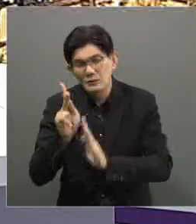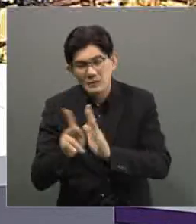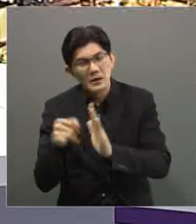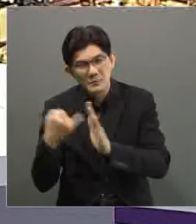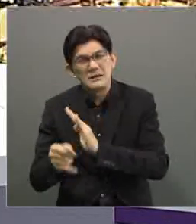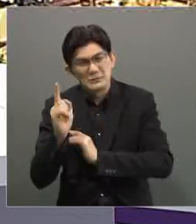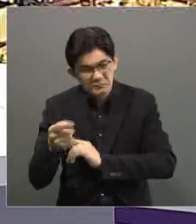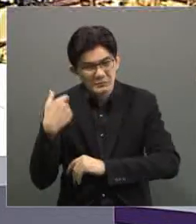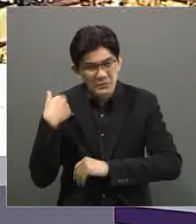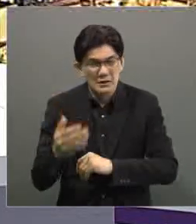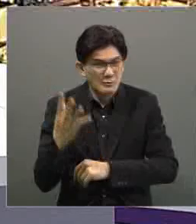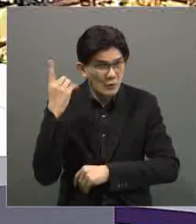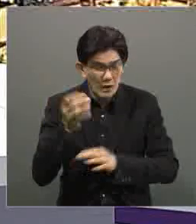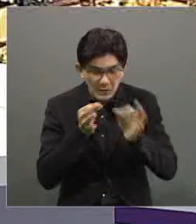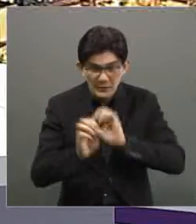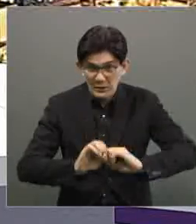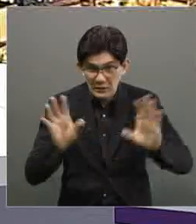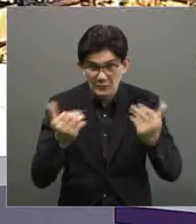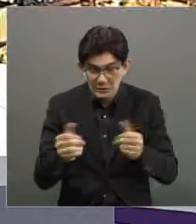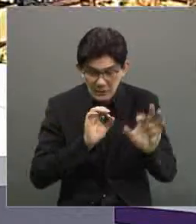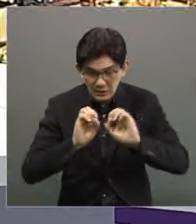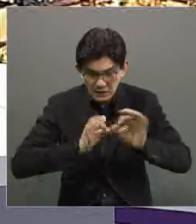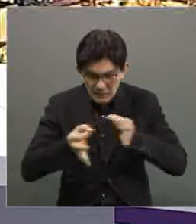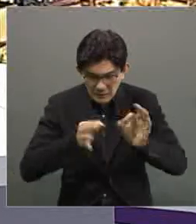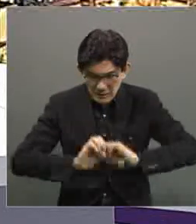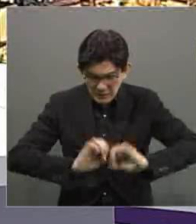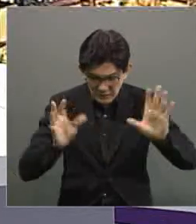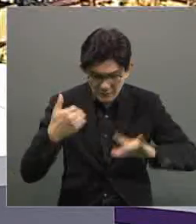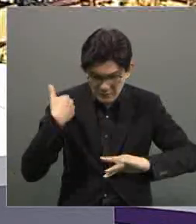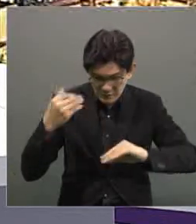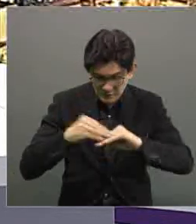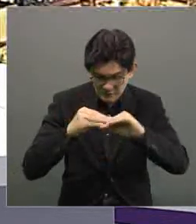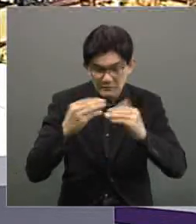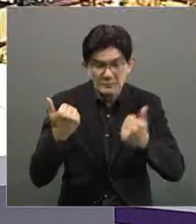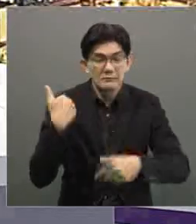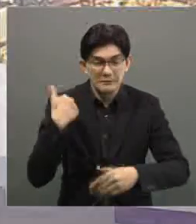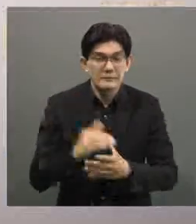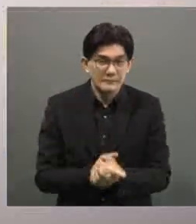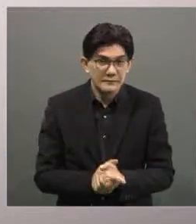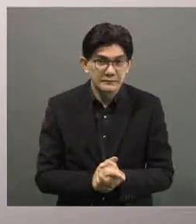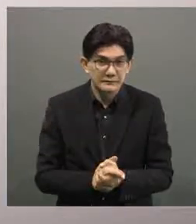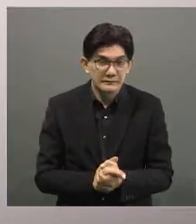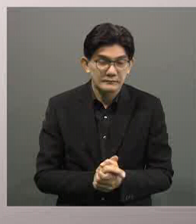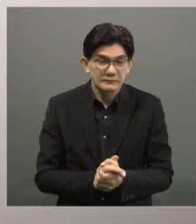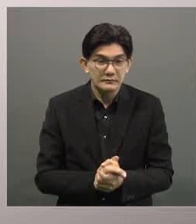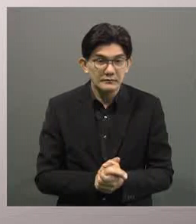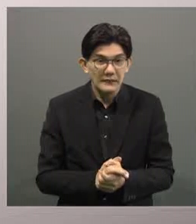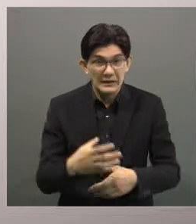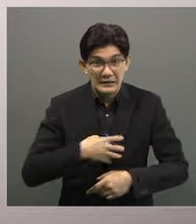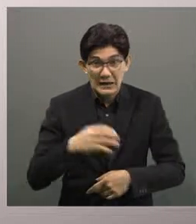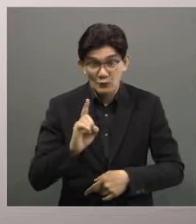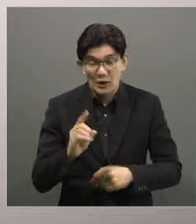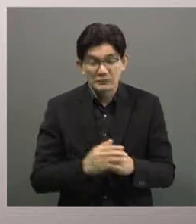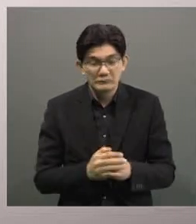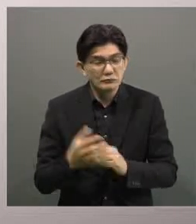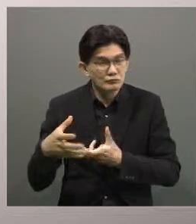มื่อวานนี้คุณหมอชนนั้นก็อธิบายชัดเจนวันนี้เดี๋ยวก็จะมีอธิบายเพิ่มบางช่วงบางตอนอีกด้วยนะคะแต่ว่าในขณะเดียวกันก็ยังมีอีกมุมนึงที่ก็อยากจะให้มี